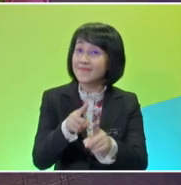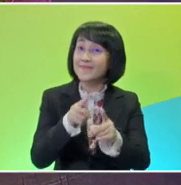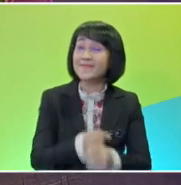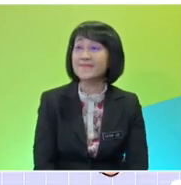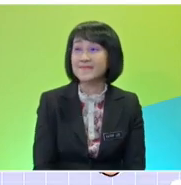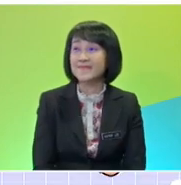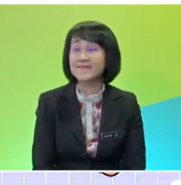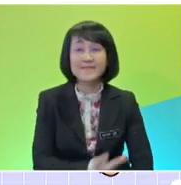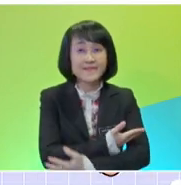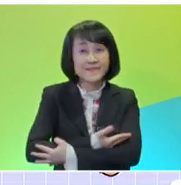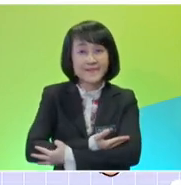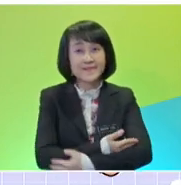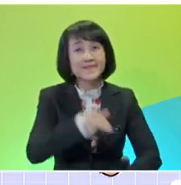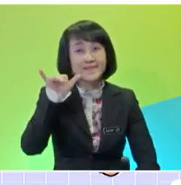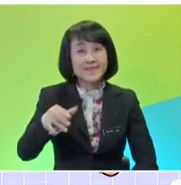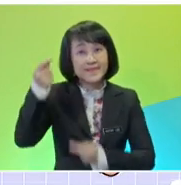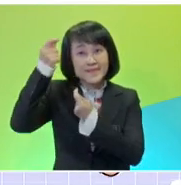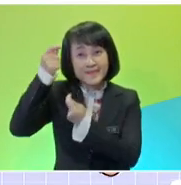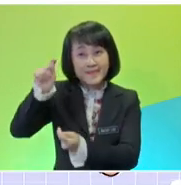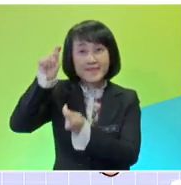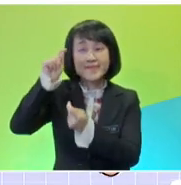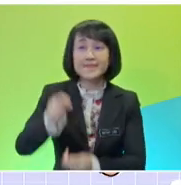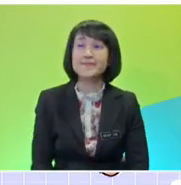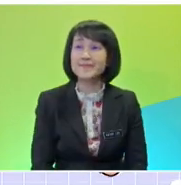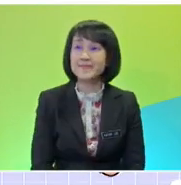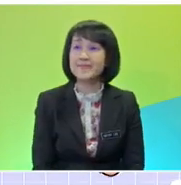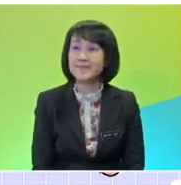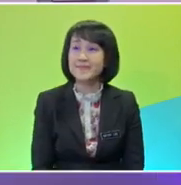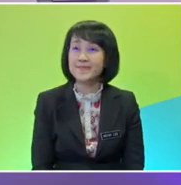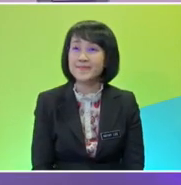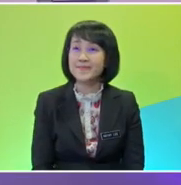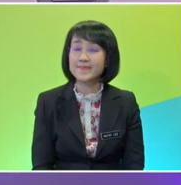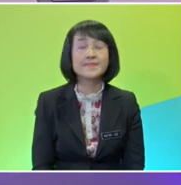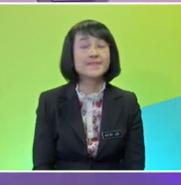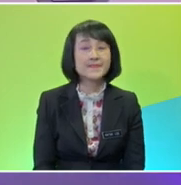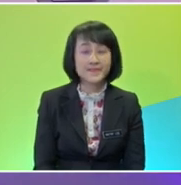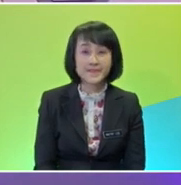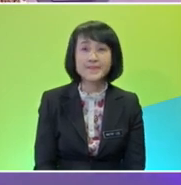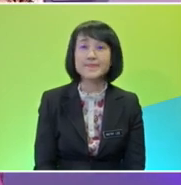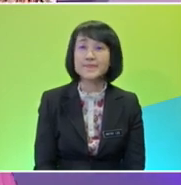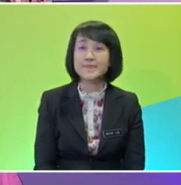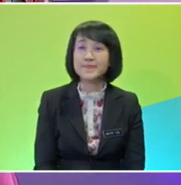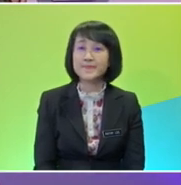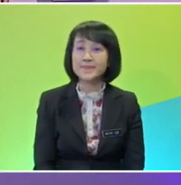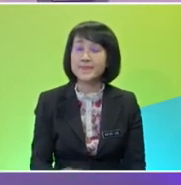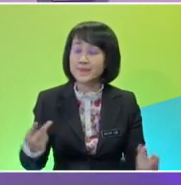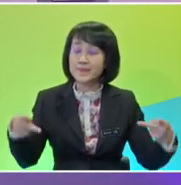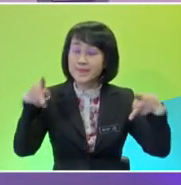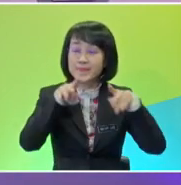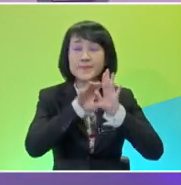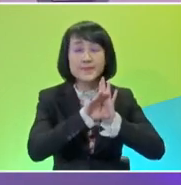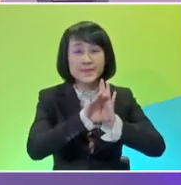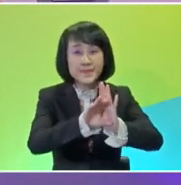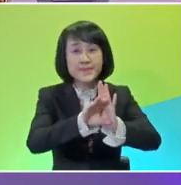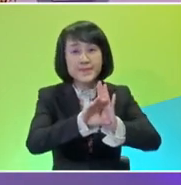anak yang taat jadi murid-murid kita perlu contoh anak yang seperti